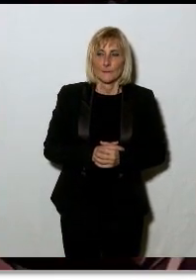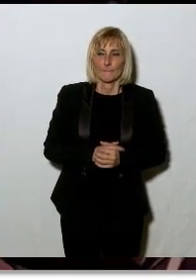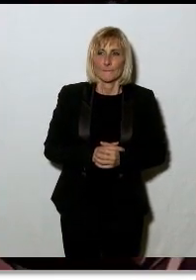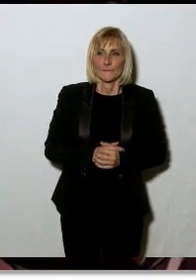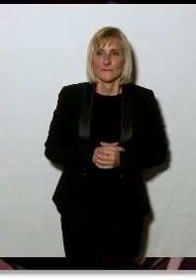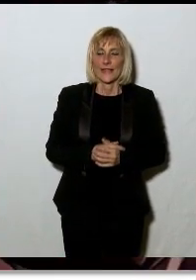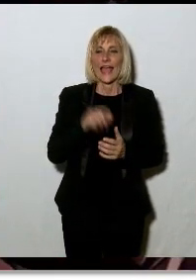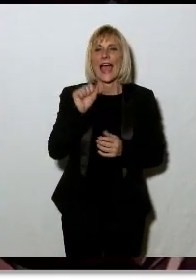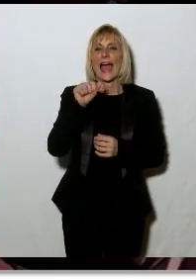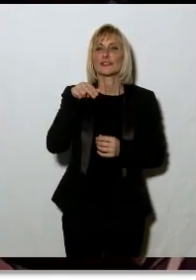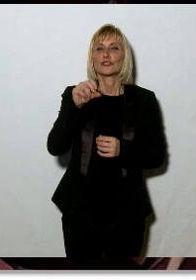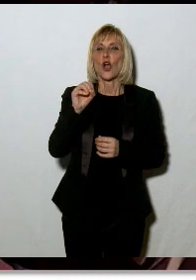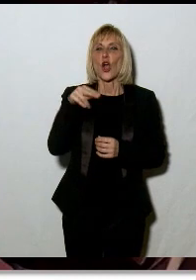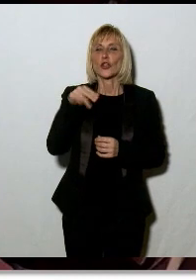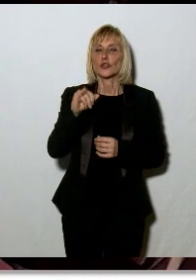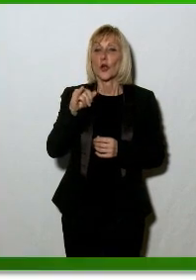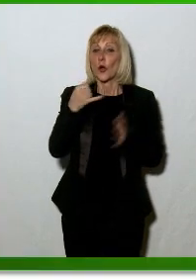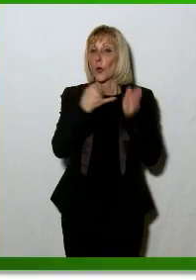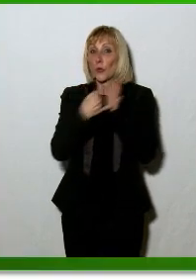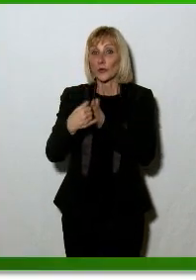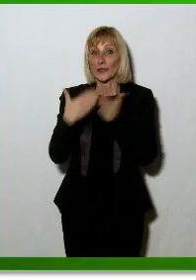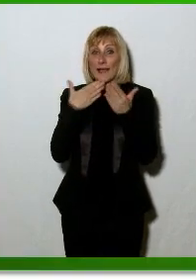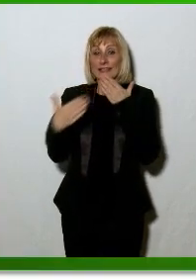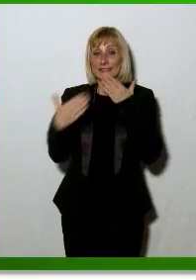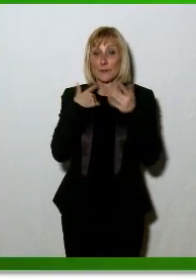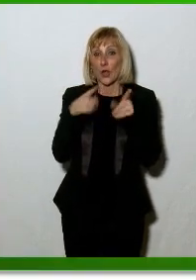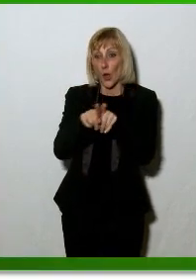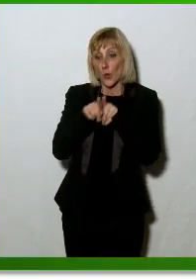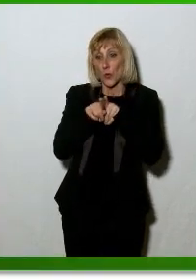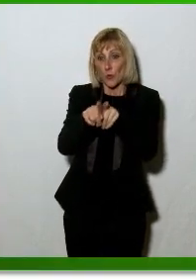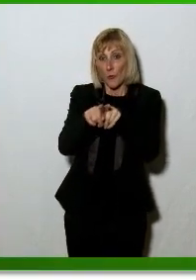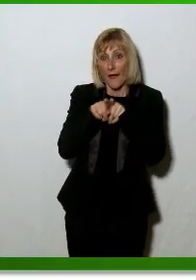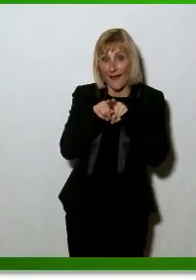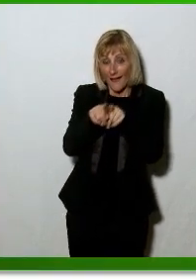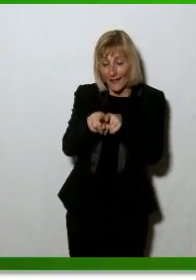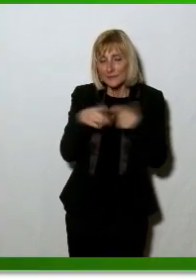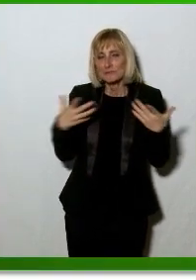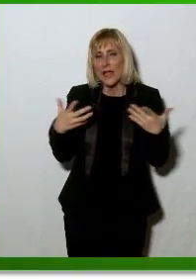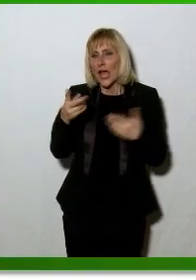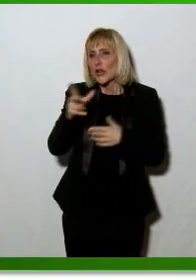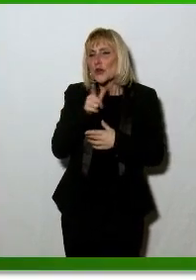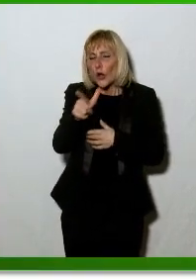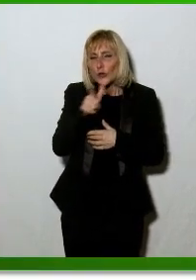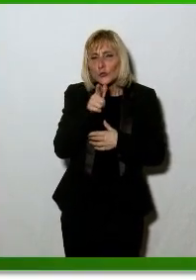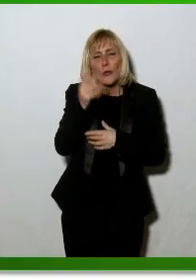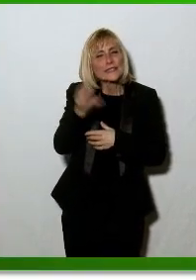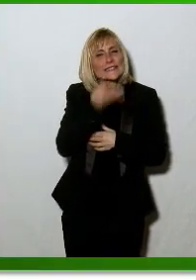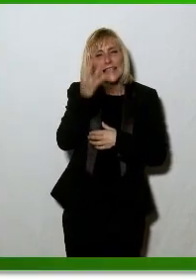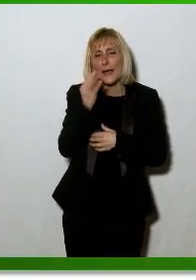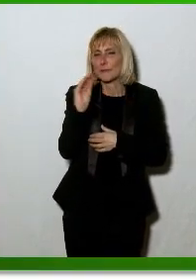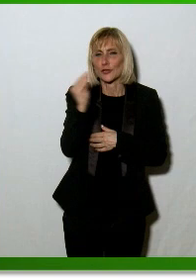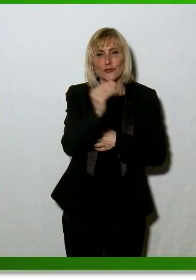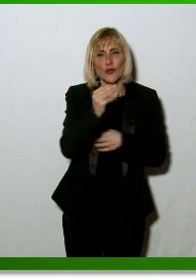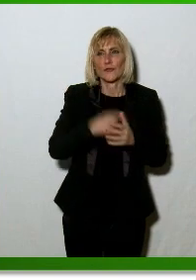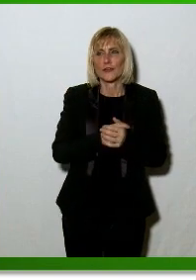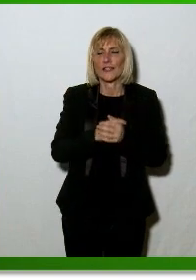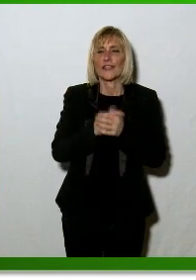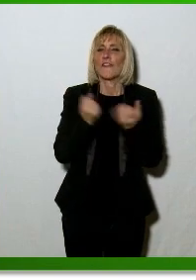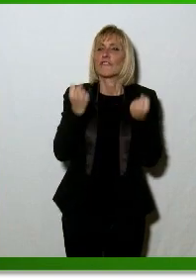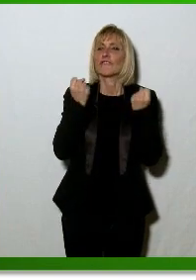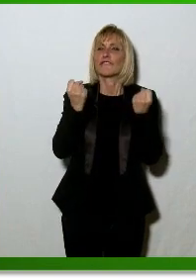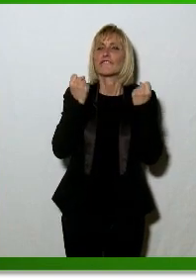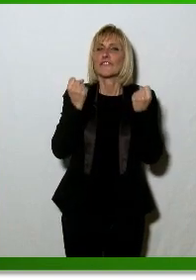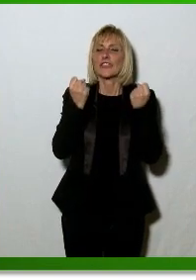Antonio è anche per me l'ultima assemblea Ma ma noi ma noi saremo sempre giovani viva Anci